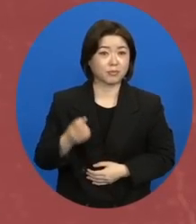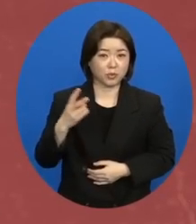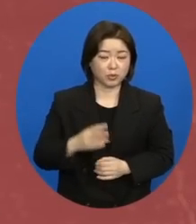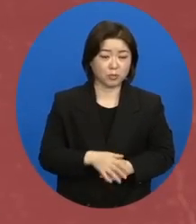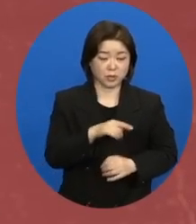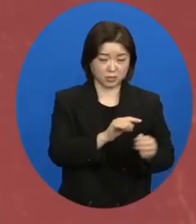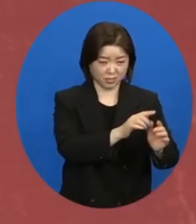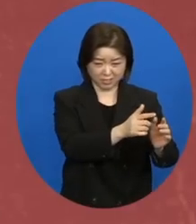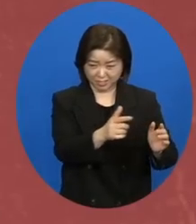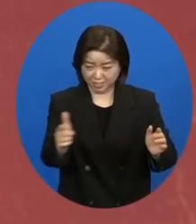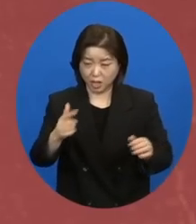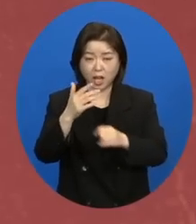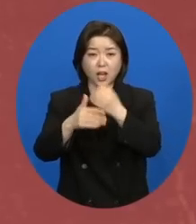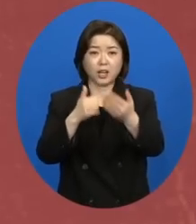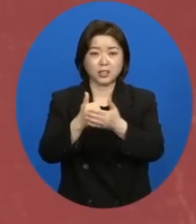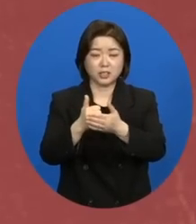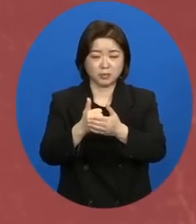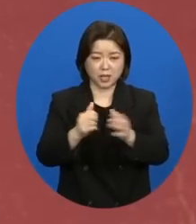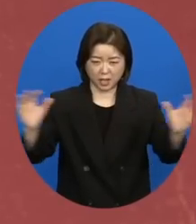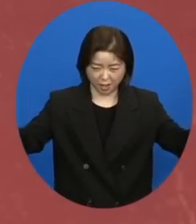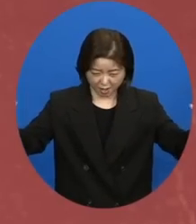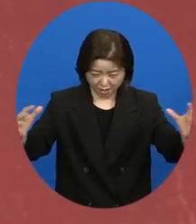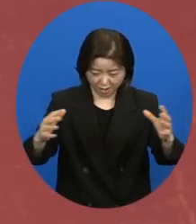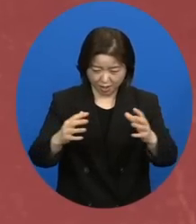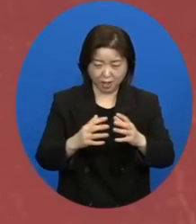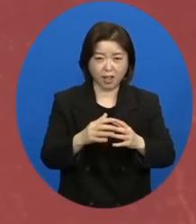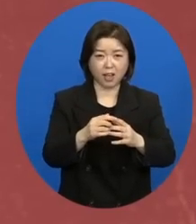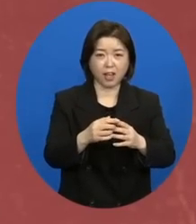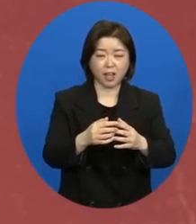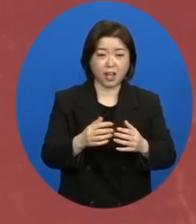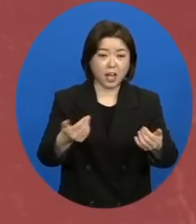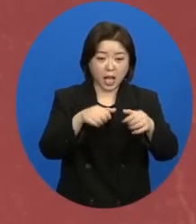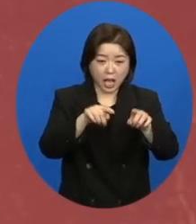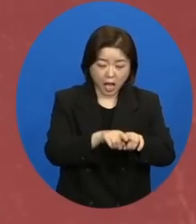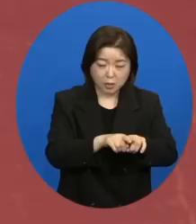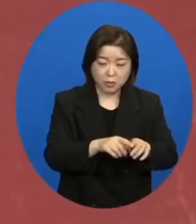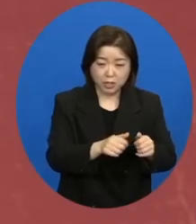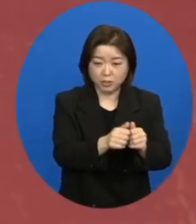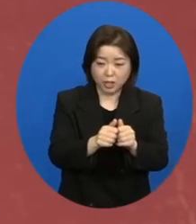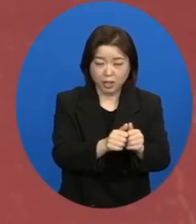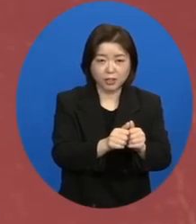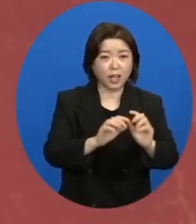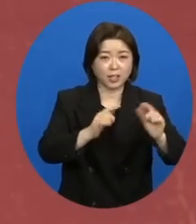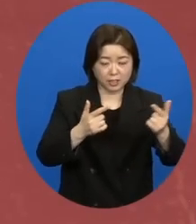그런 하나님을 함께 가는 게 중요한 게 아니고 누렸냐고.